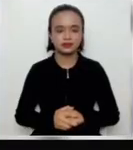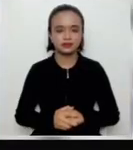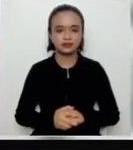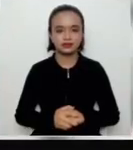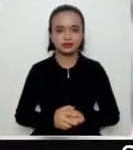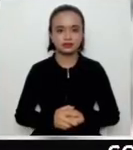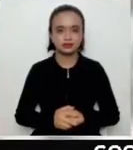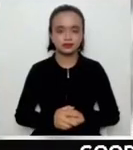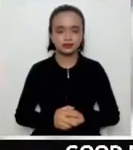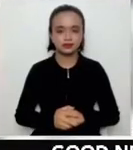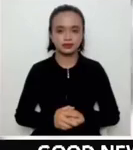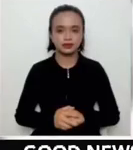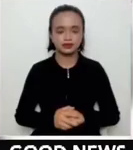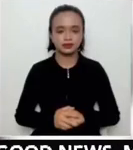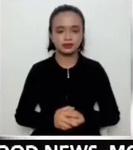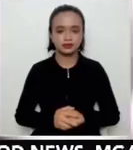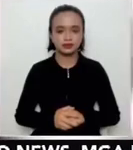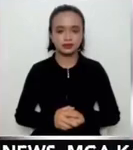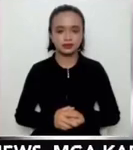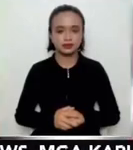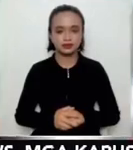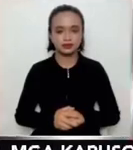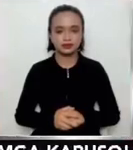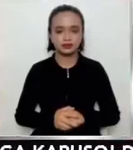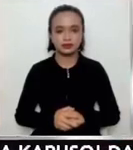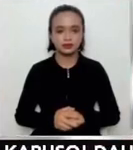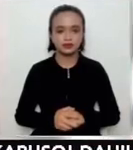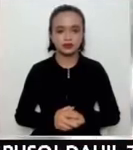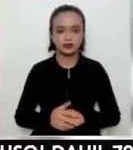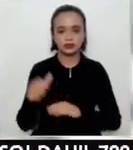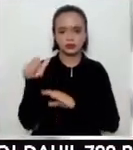Hindi ako masisindak ng isang spoiled brat na katulad mo.